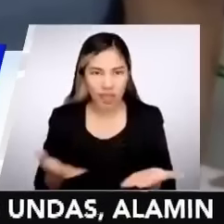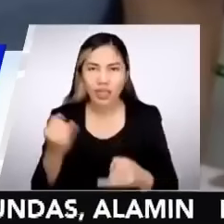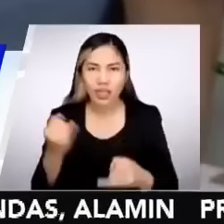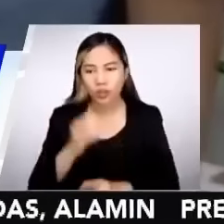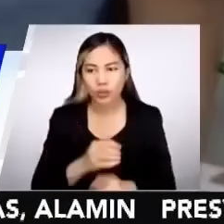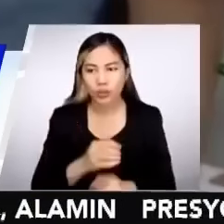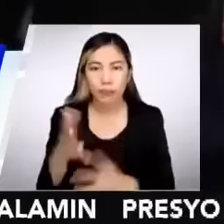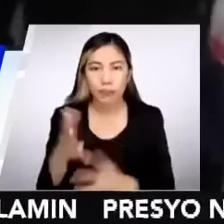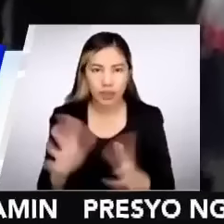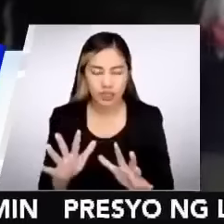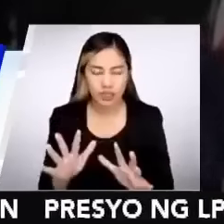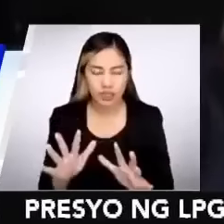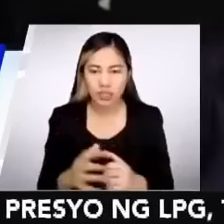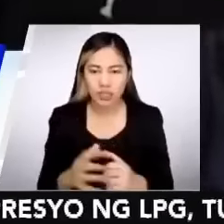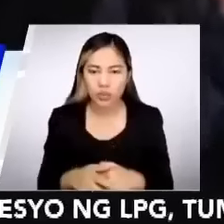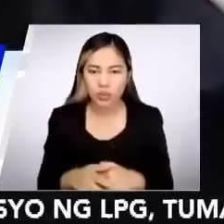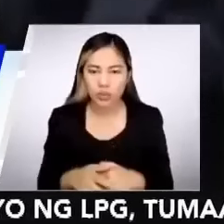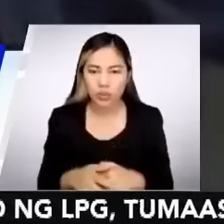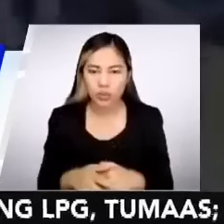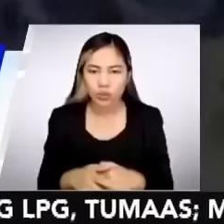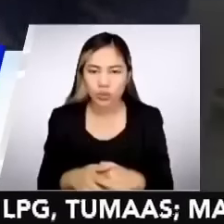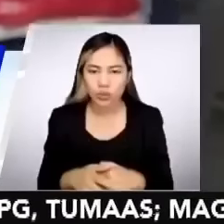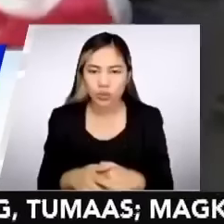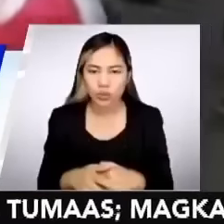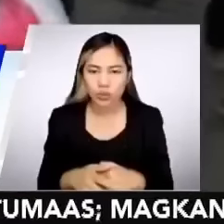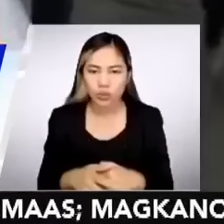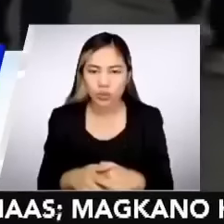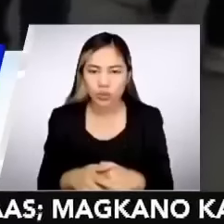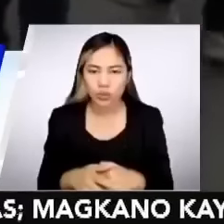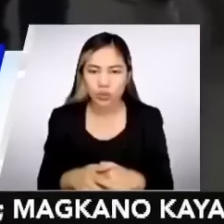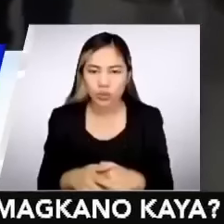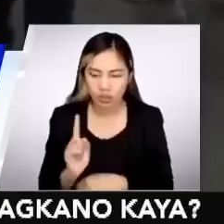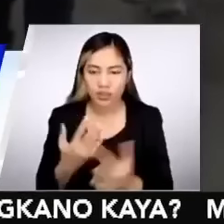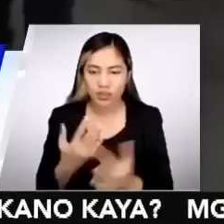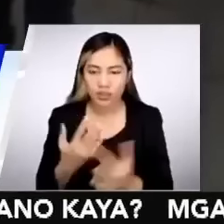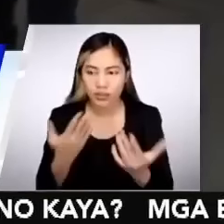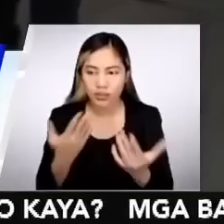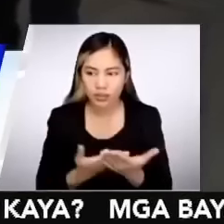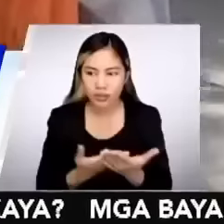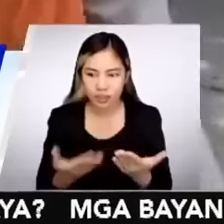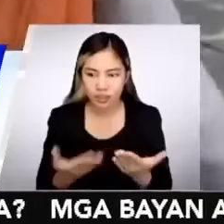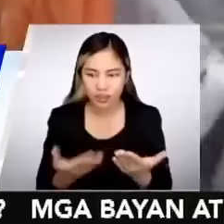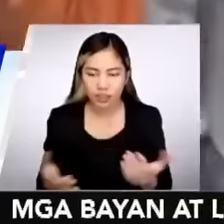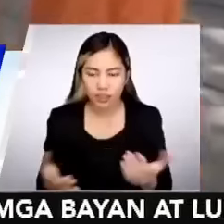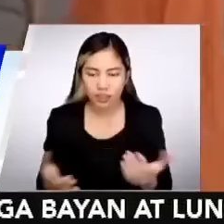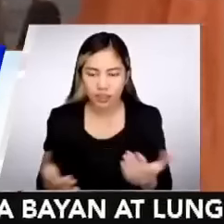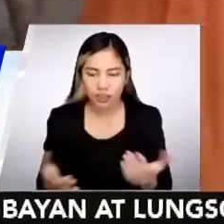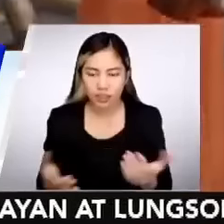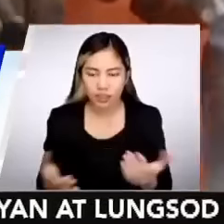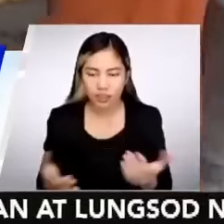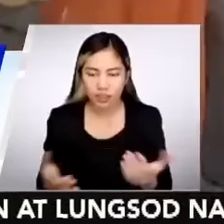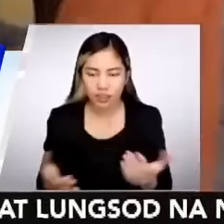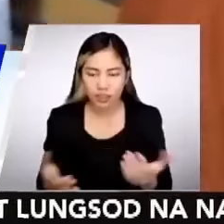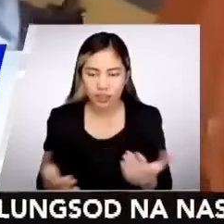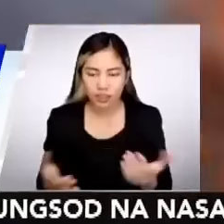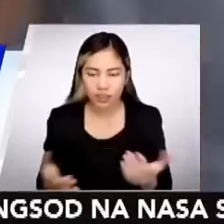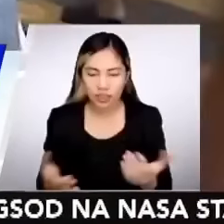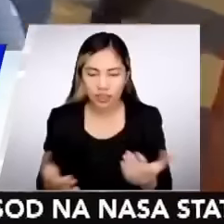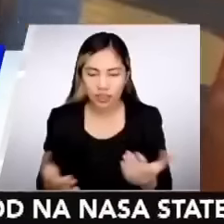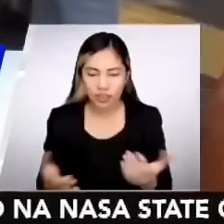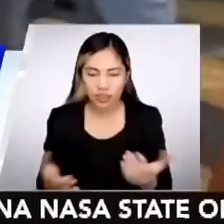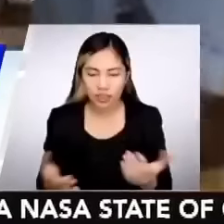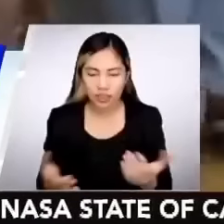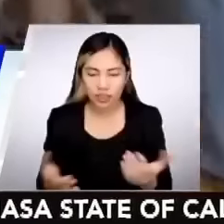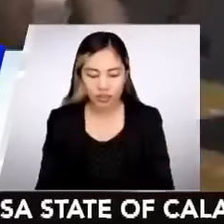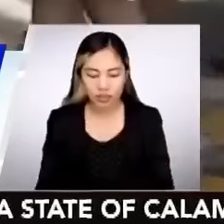ding magpasok ng flammable materials, alak, matutulis o matatalim na bagay at pati rin yung mga alagang hayop, bawal